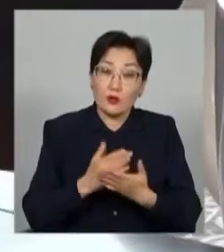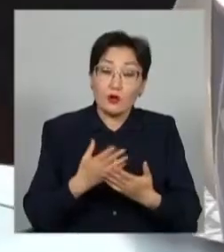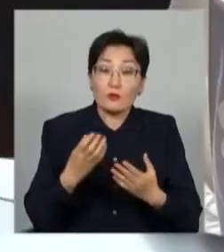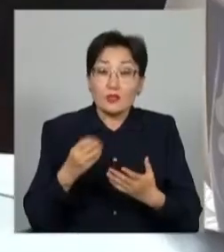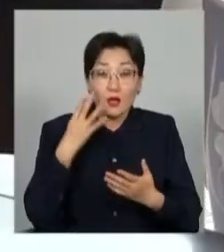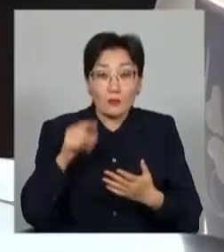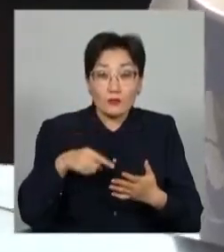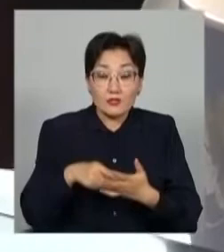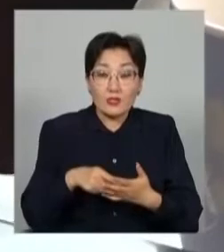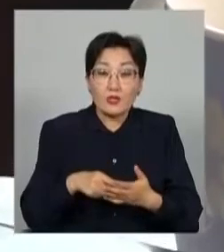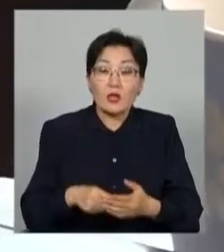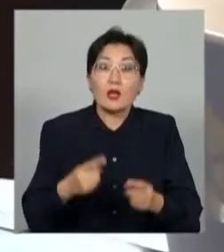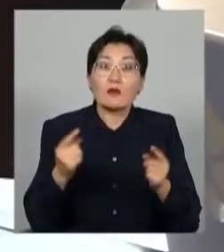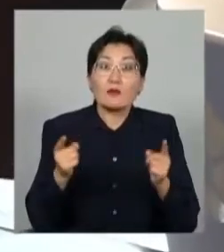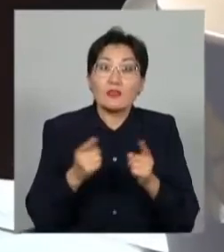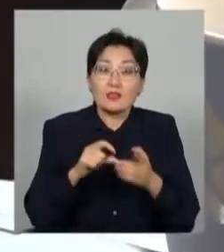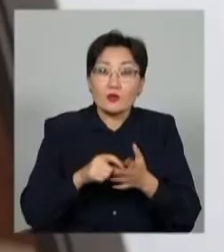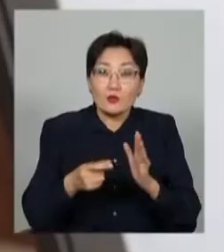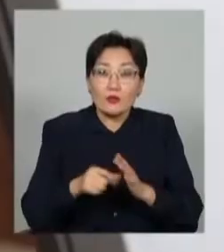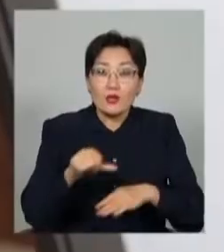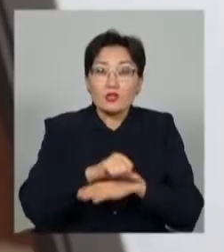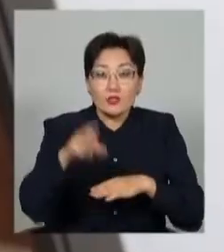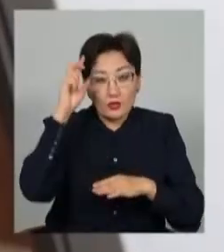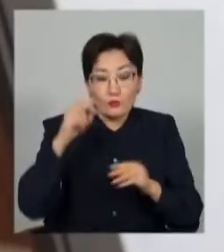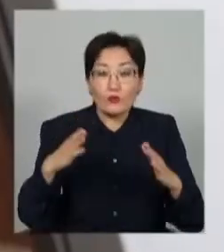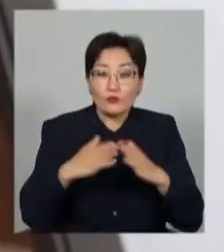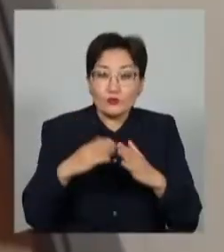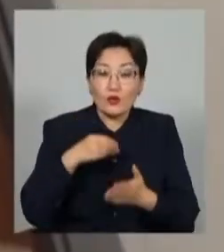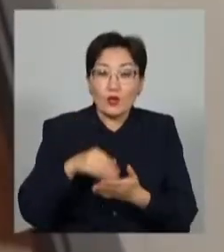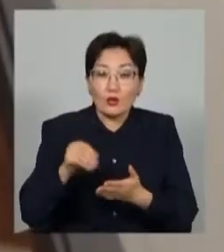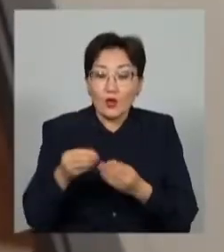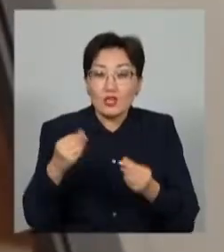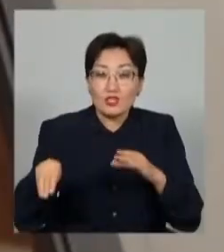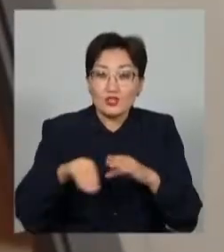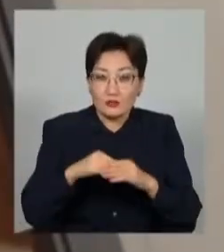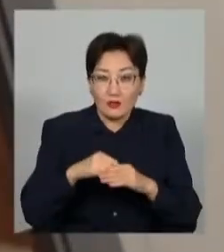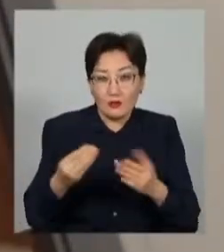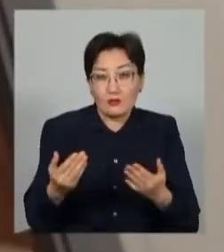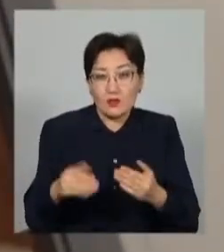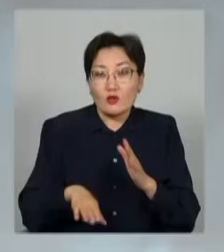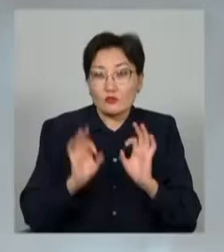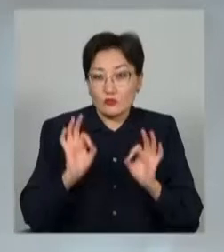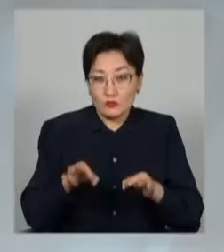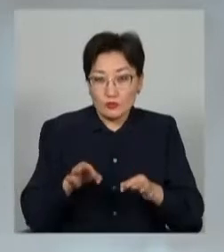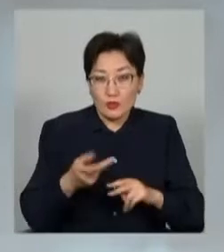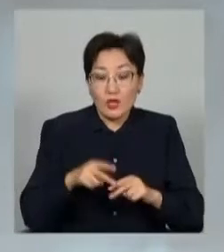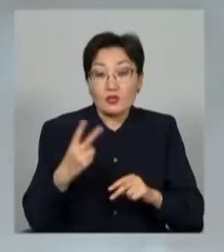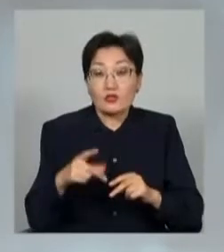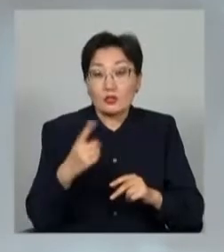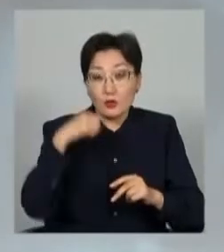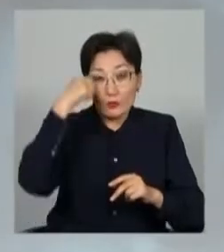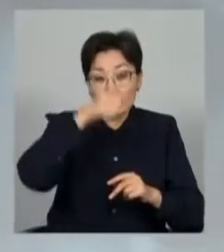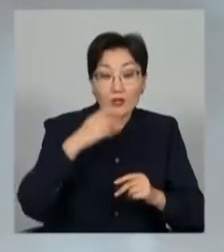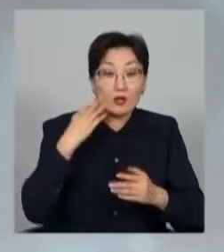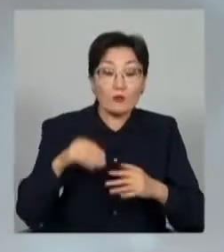үстіне Алматыдан аядай бөлме алғанша, шетелден үй алуға ақша жиған артық болып барады дейді сарапшы. Қоса кету керек, 2021